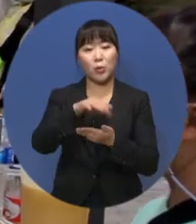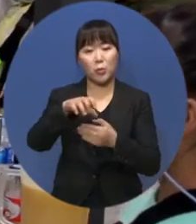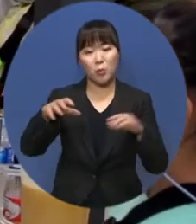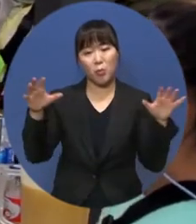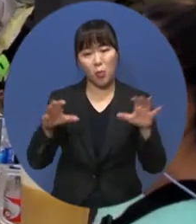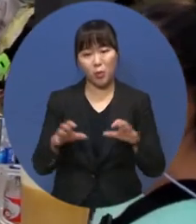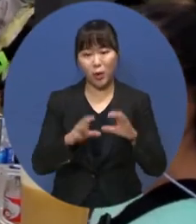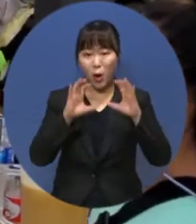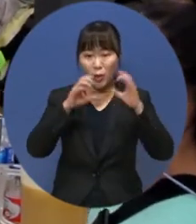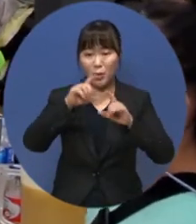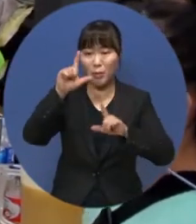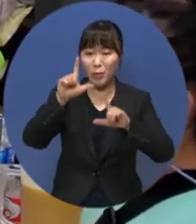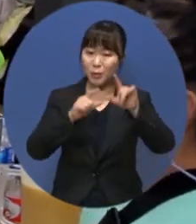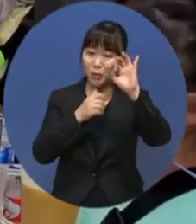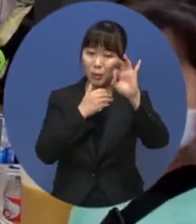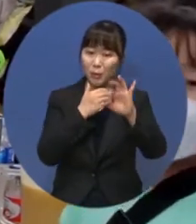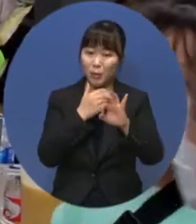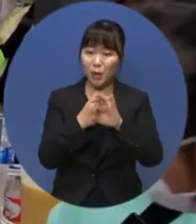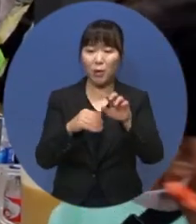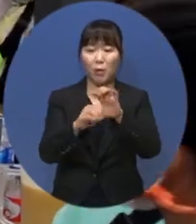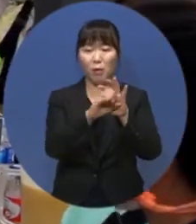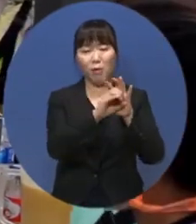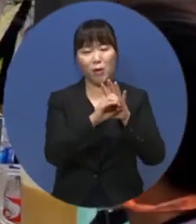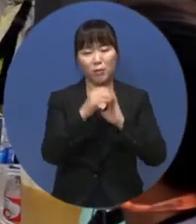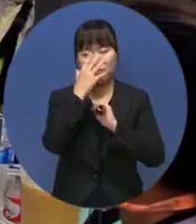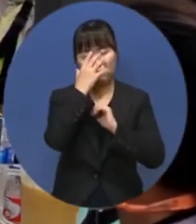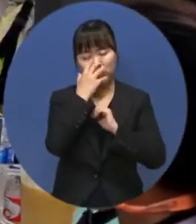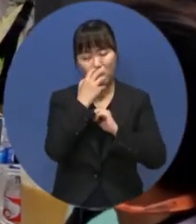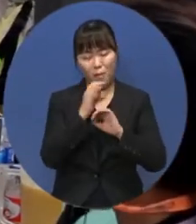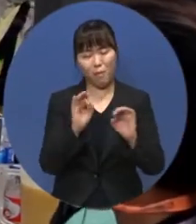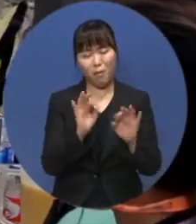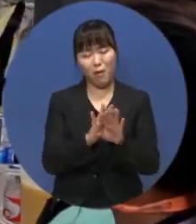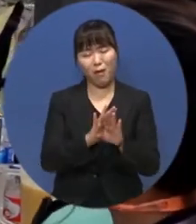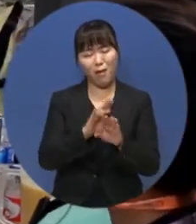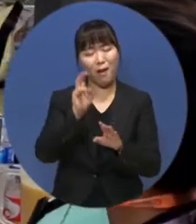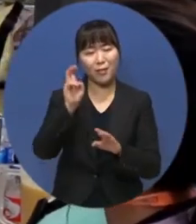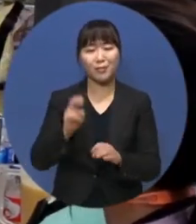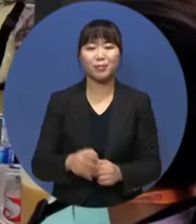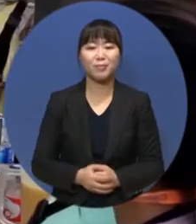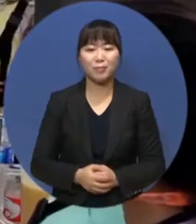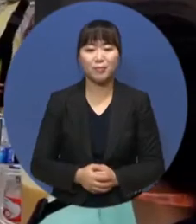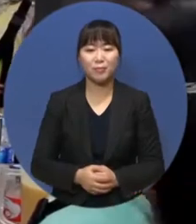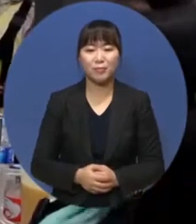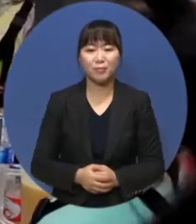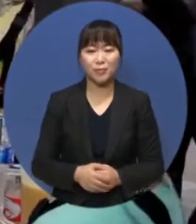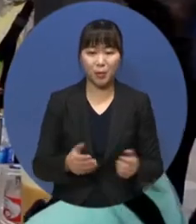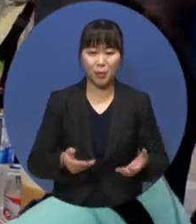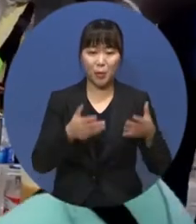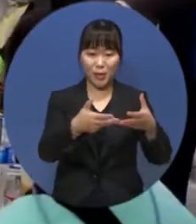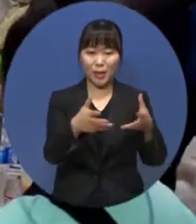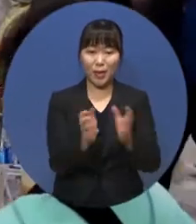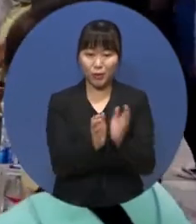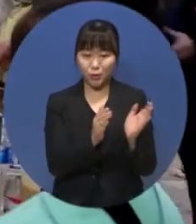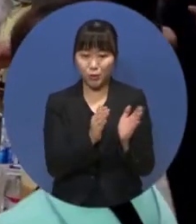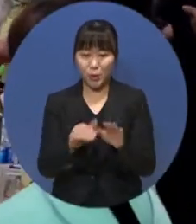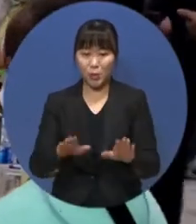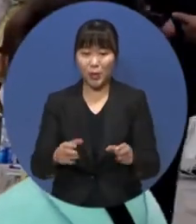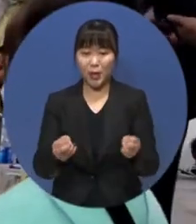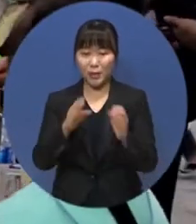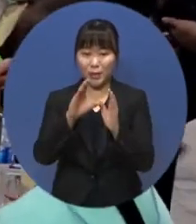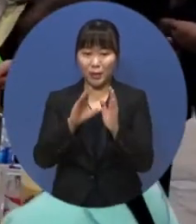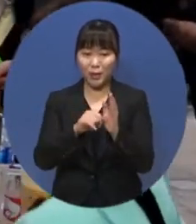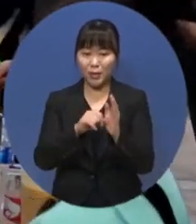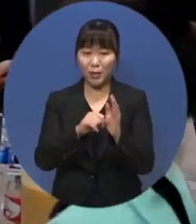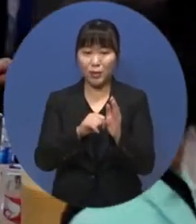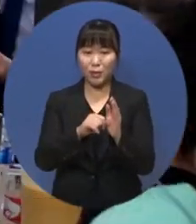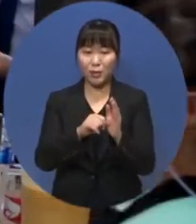모여드는 어린이들의 모습에는 코로나의 우울함은 없어 보였습니다. 봉사단이 준비한 이번 행사의